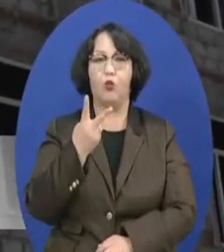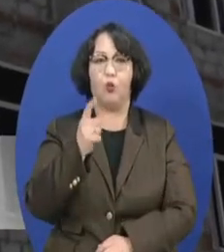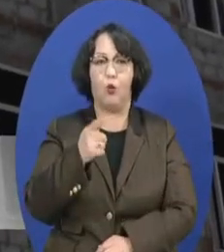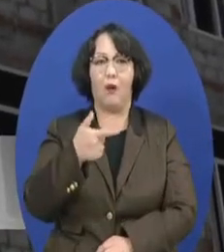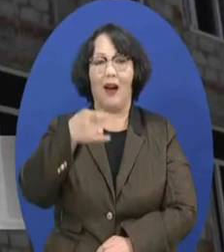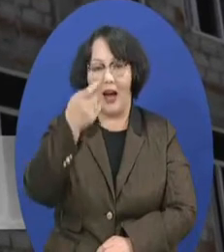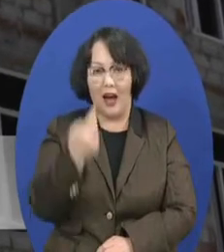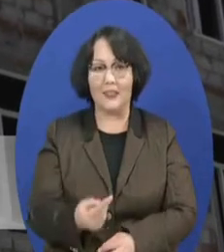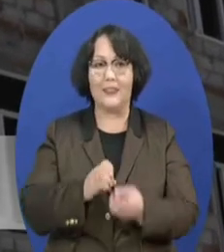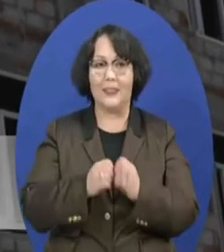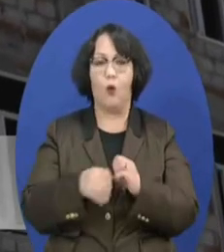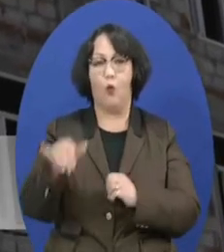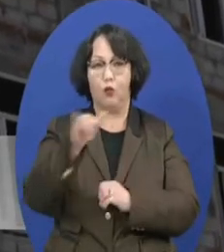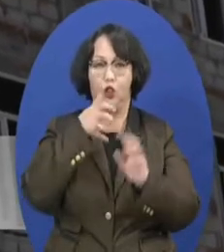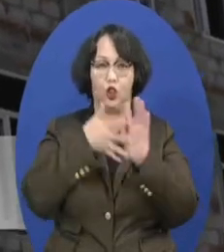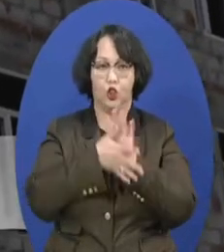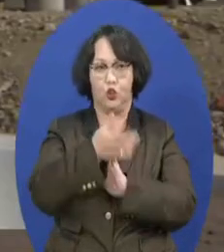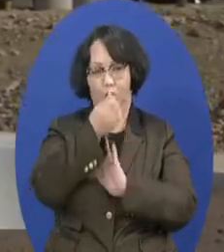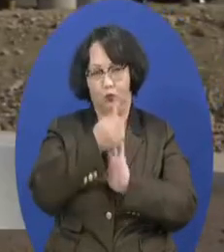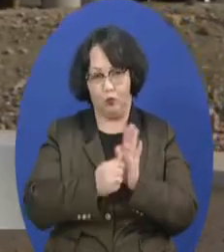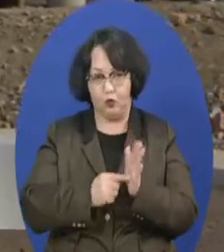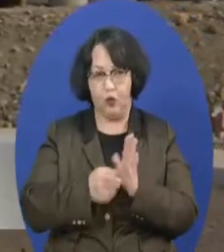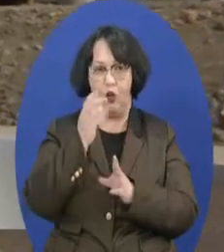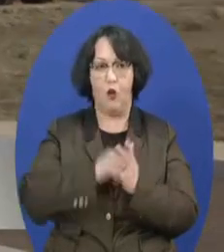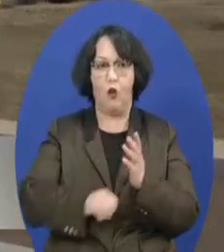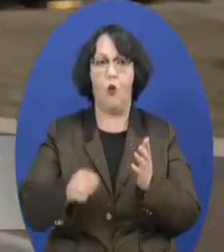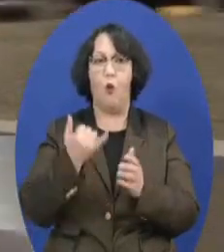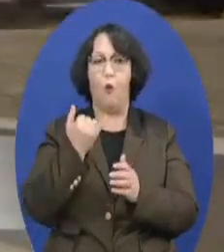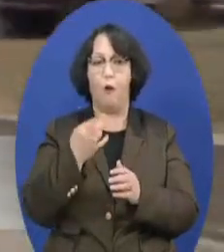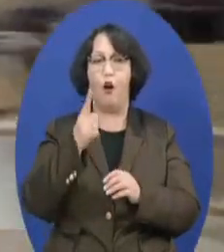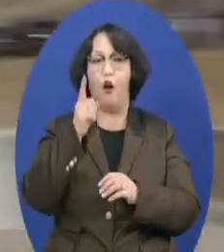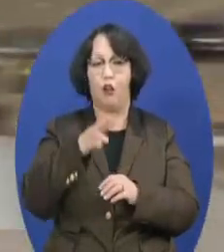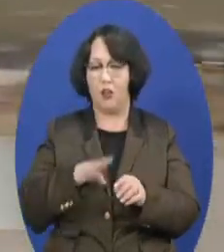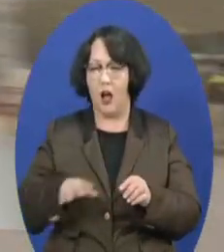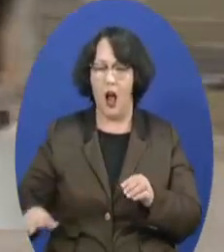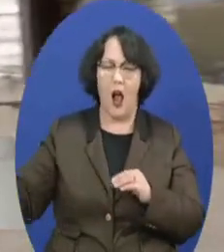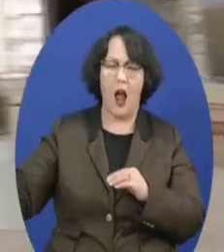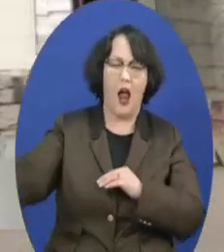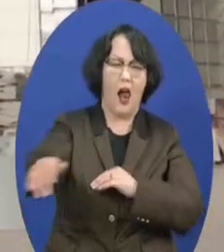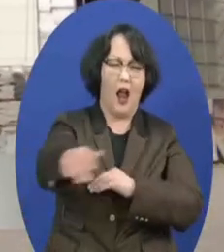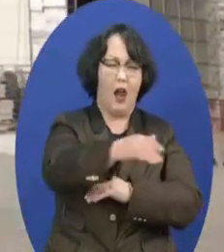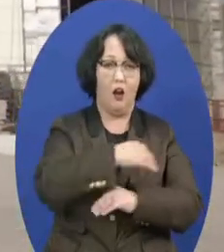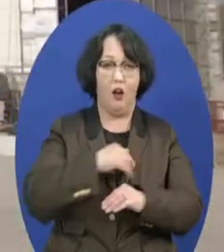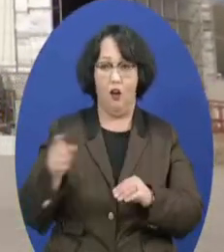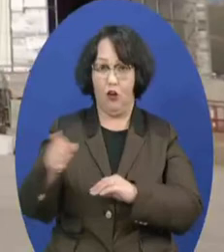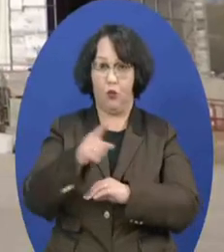улсын төсөвт суулгах, нийслэлийг тойрсон хурдны замын маршрутыг эцэслэн гаргахаар шийдвэрлсэн юм.